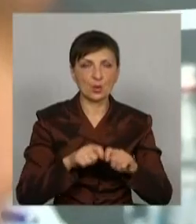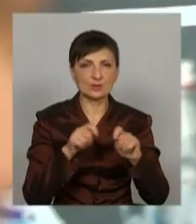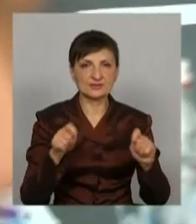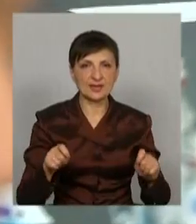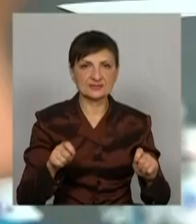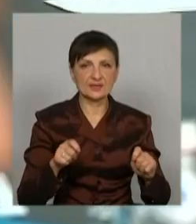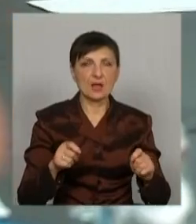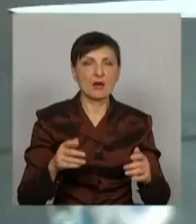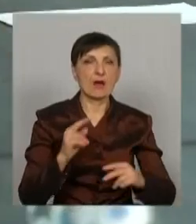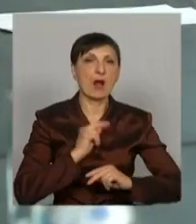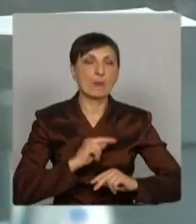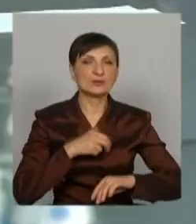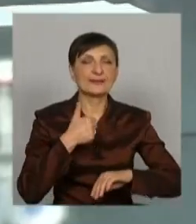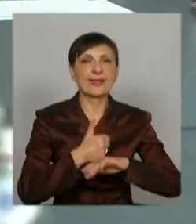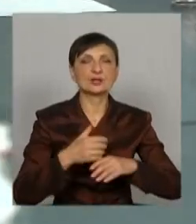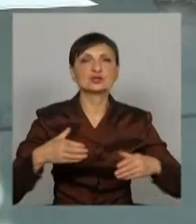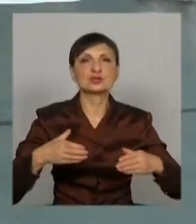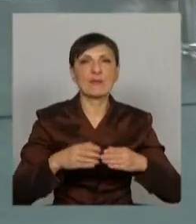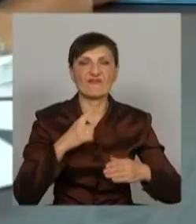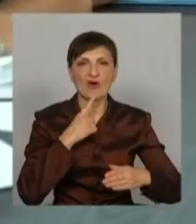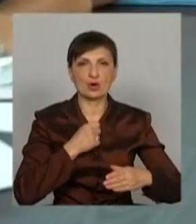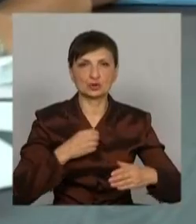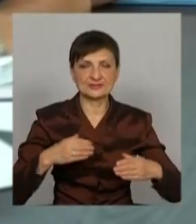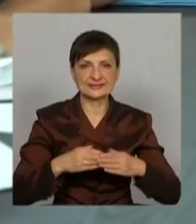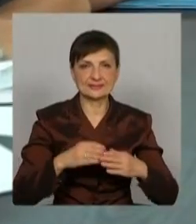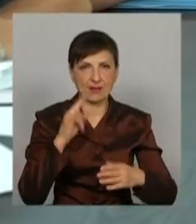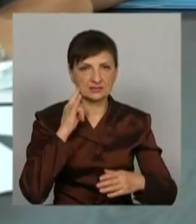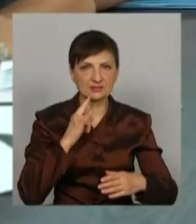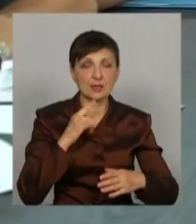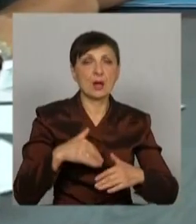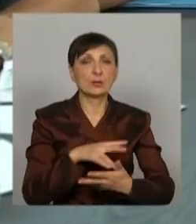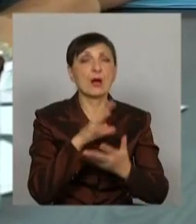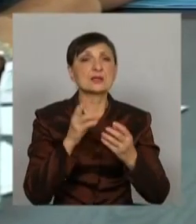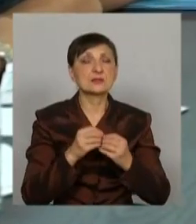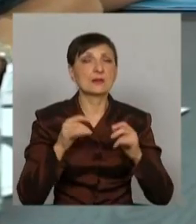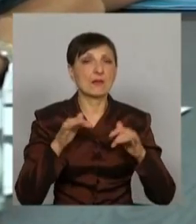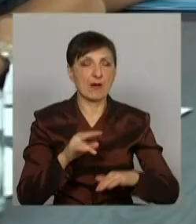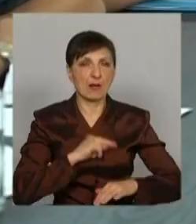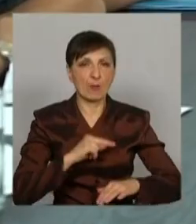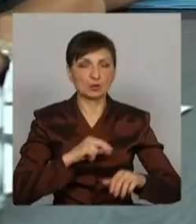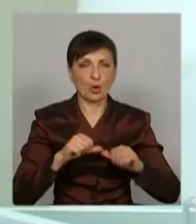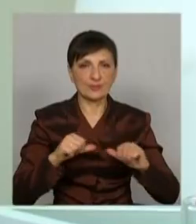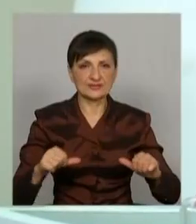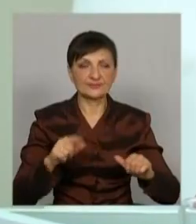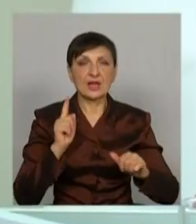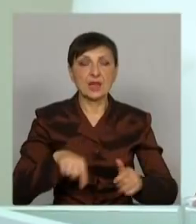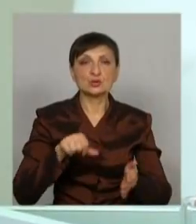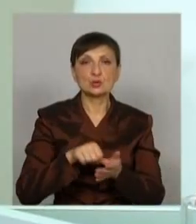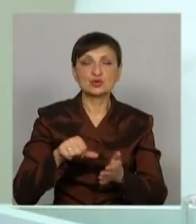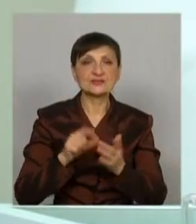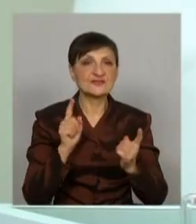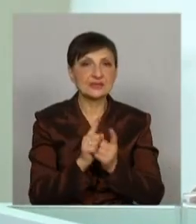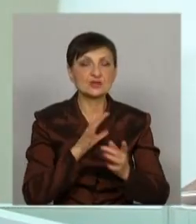мобилизационной работы генштаба вооруженных сил страны была дана оценка проводимой работе комиссии вместе с тем участники встречи